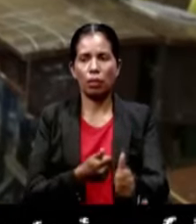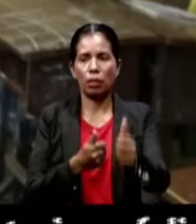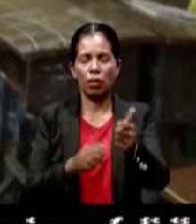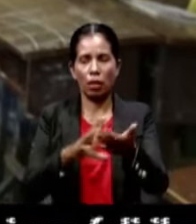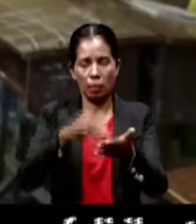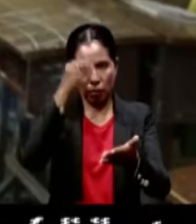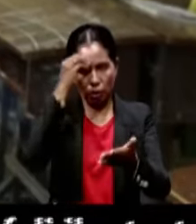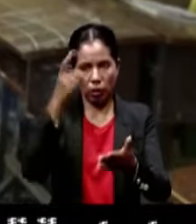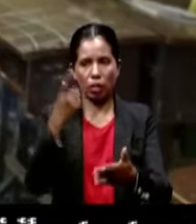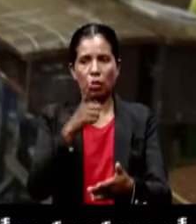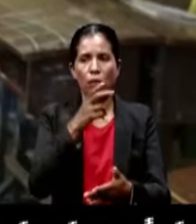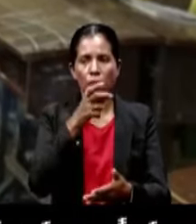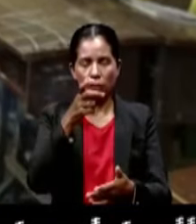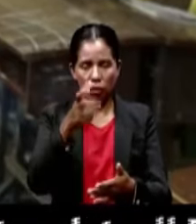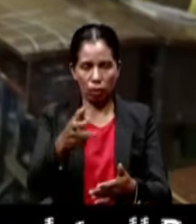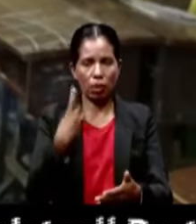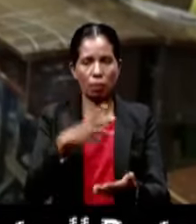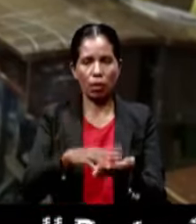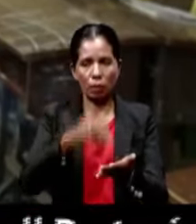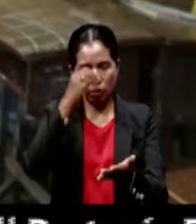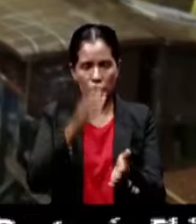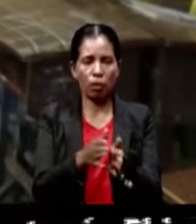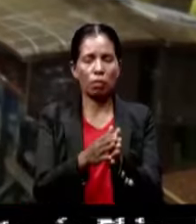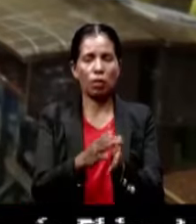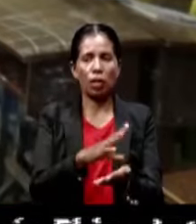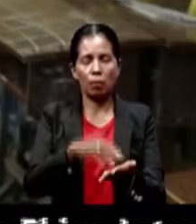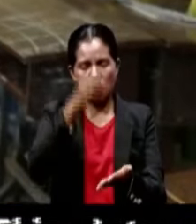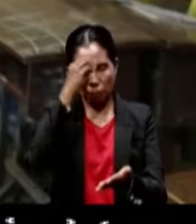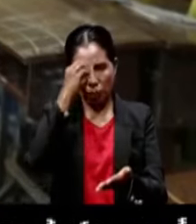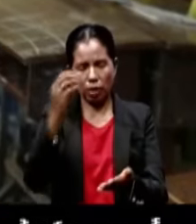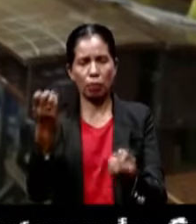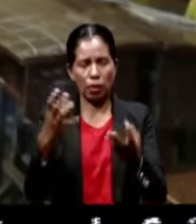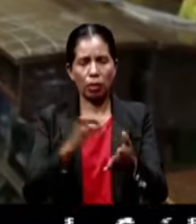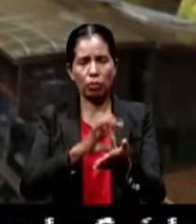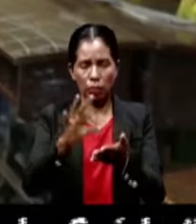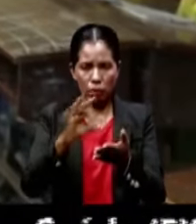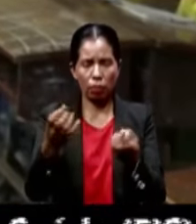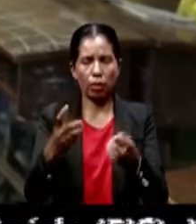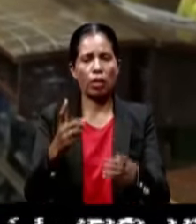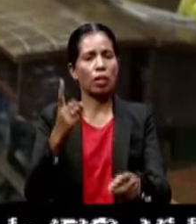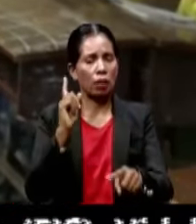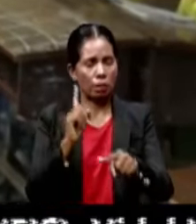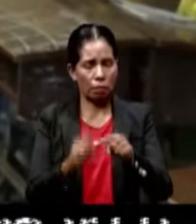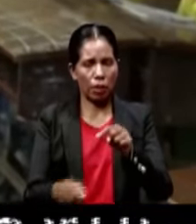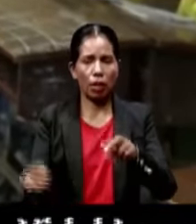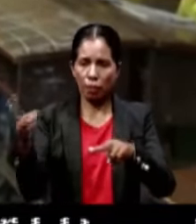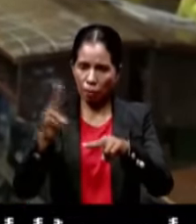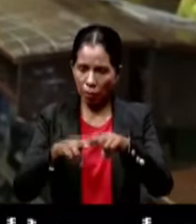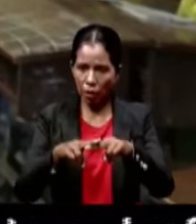kursu iha be, lingko portuguesa ne ami tuir, bat kursu fatate se ne ami tuir, ina ba bandu dia label